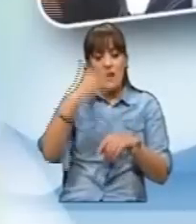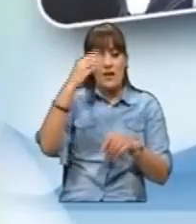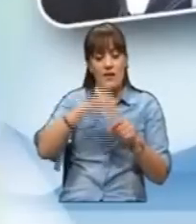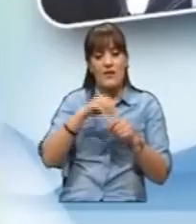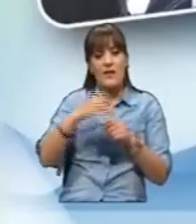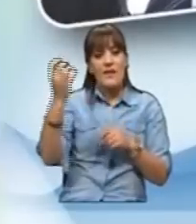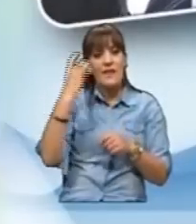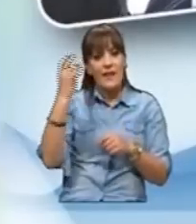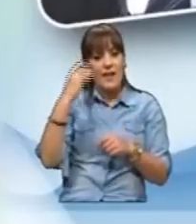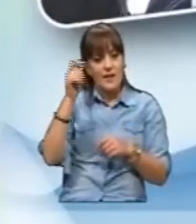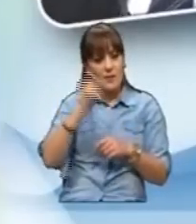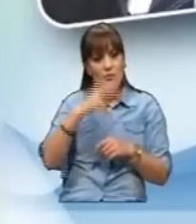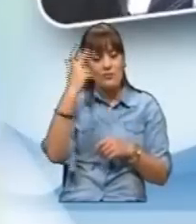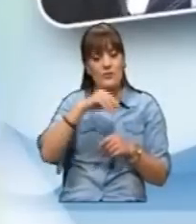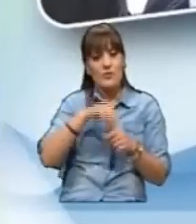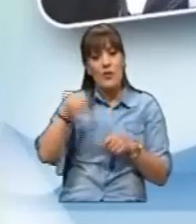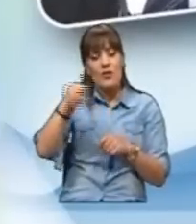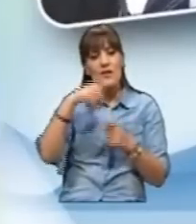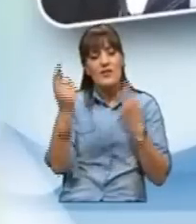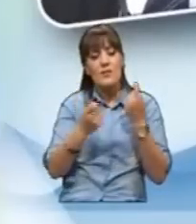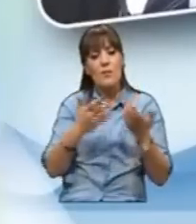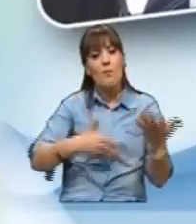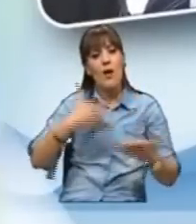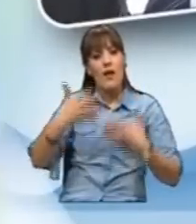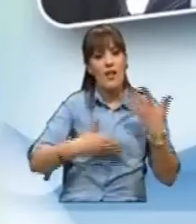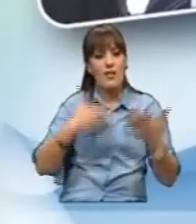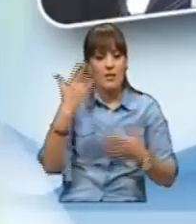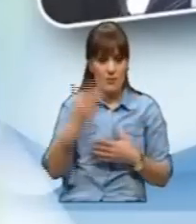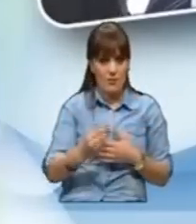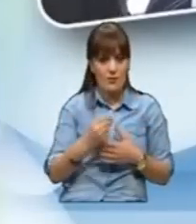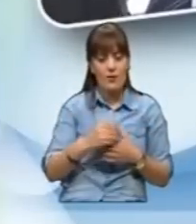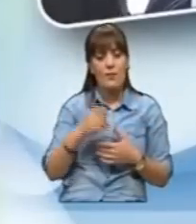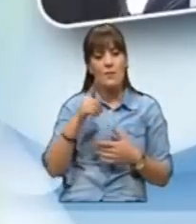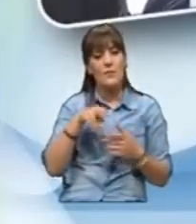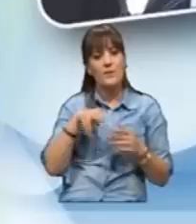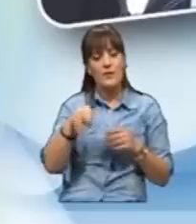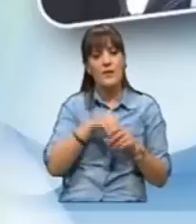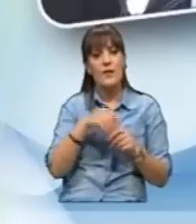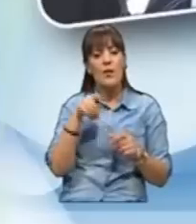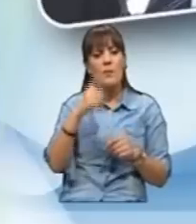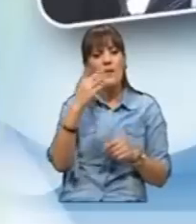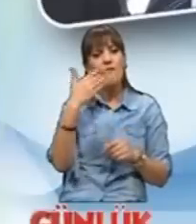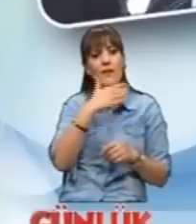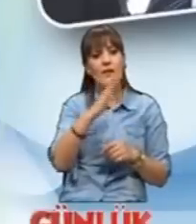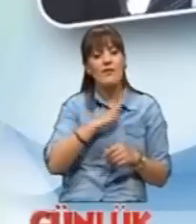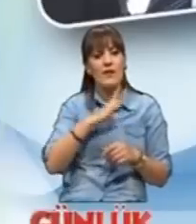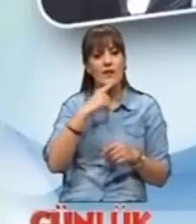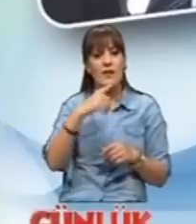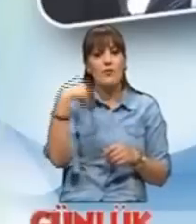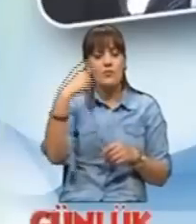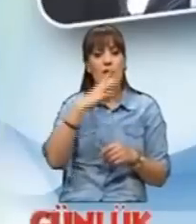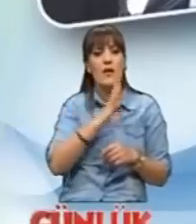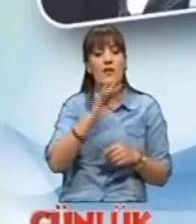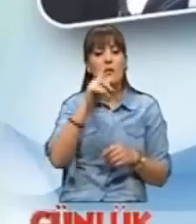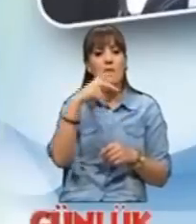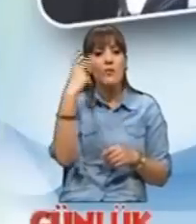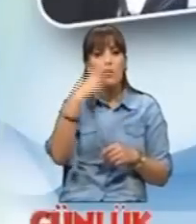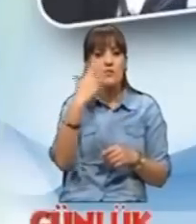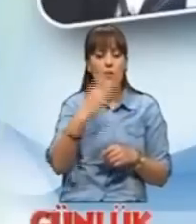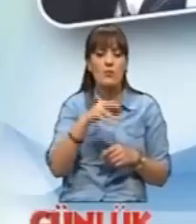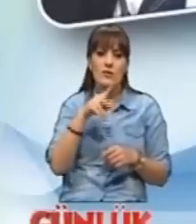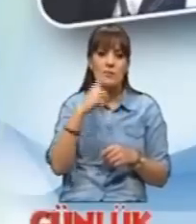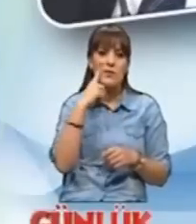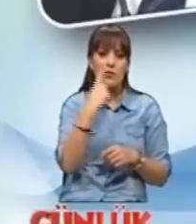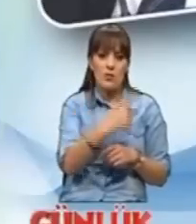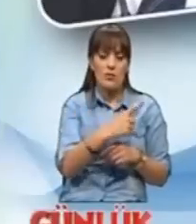Yani hastalara da işte orada çalışanlara da moral motivasyon oluyor bir şekilde. Böyle bir faydası var diye düşünüyorum. Harika bir konser olmuş